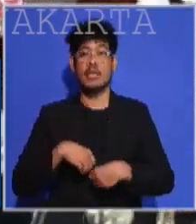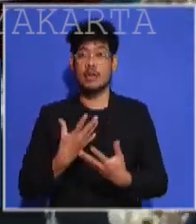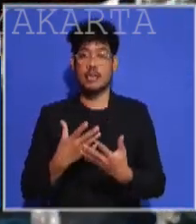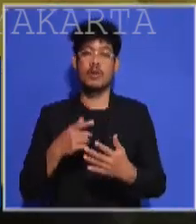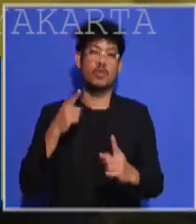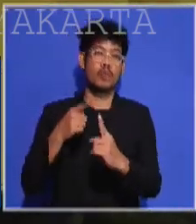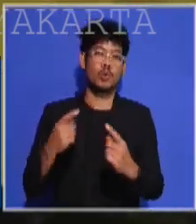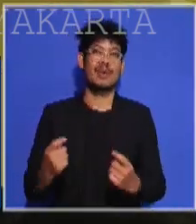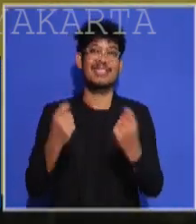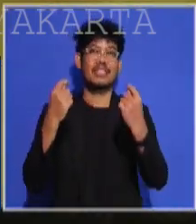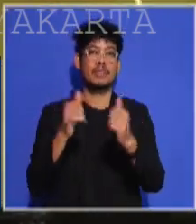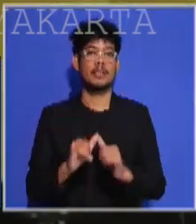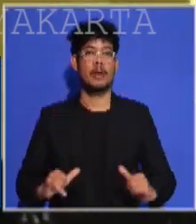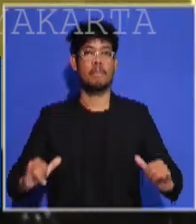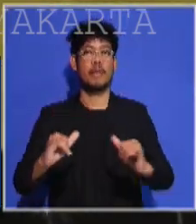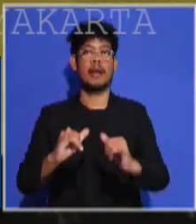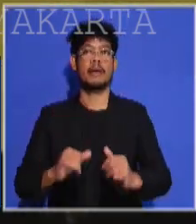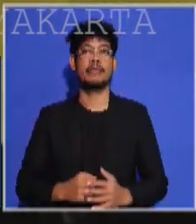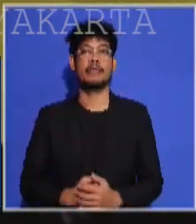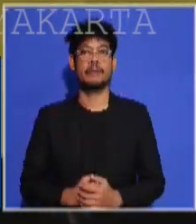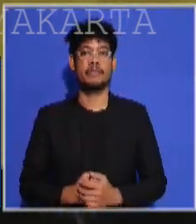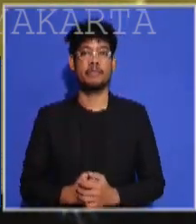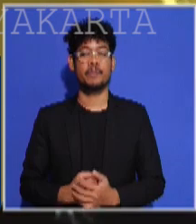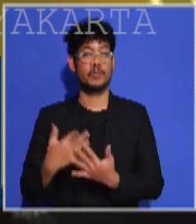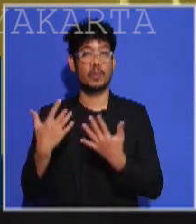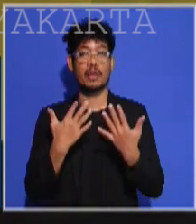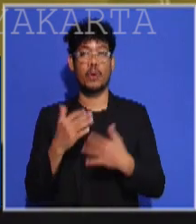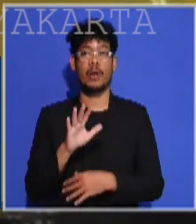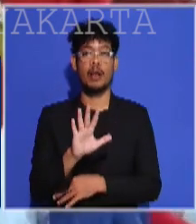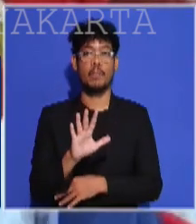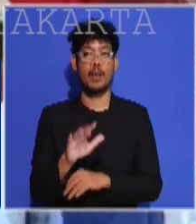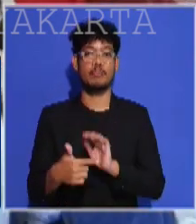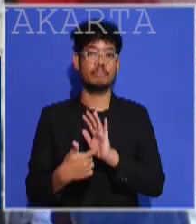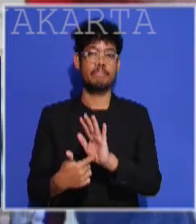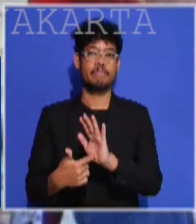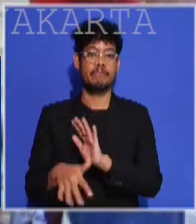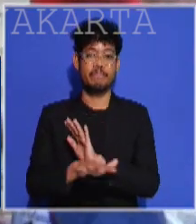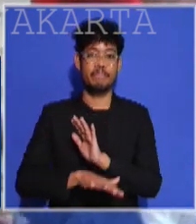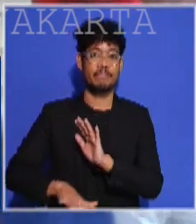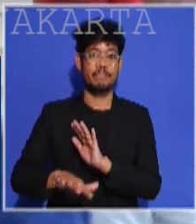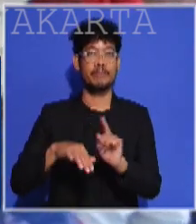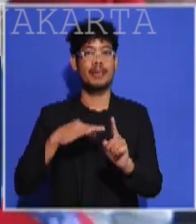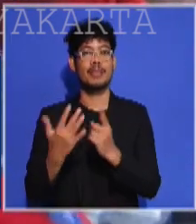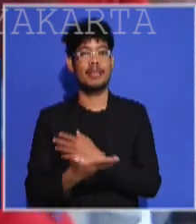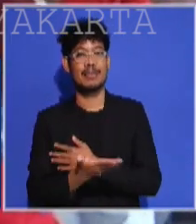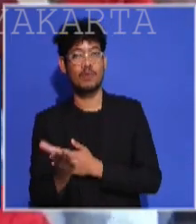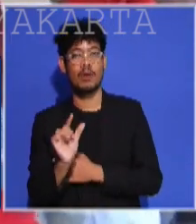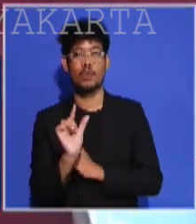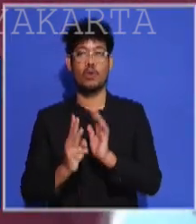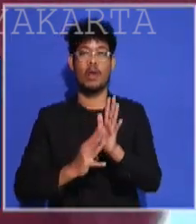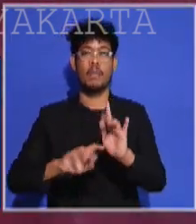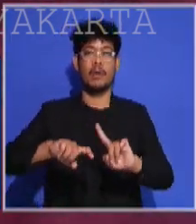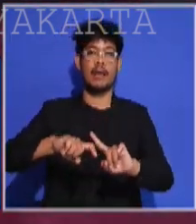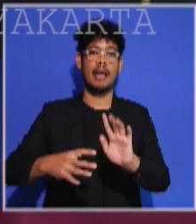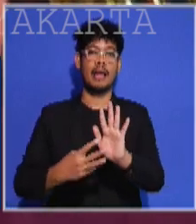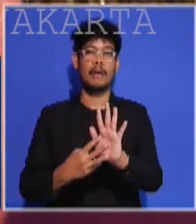milad merupakan agenda tahunan yang sengaja digelar guna menunjukkan pada masyarakat umum bahwa UMKM anggota maswira terus